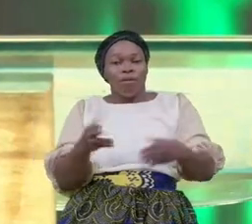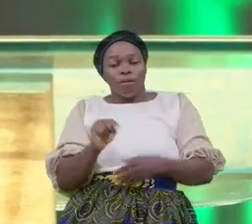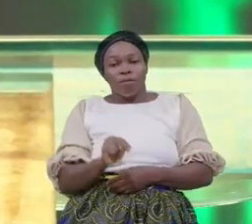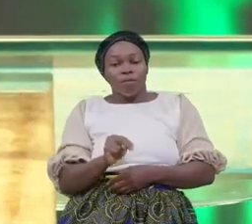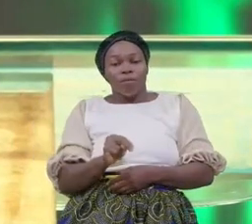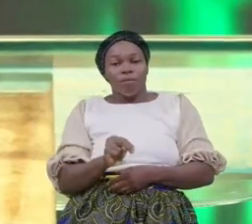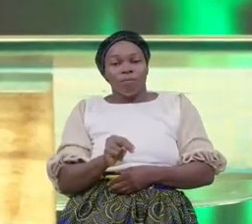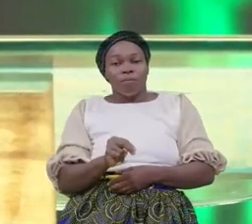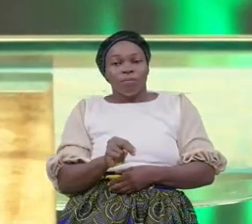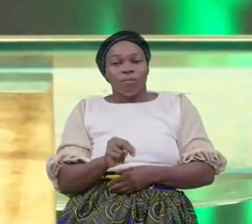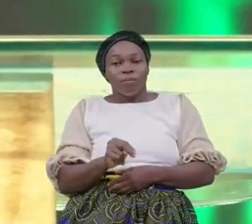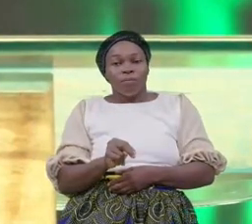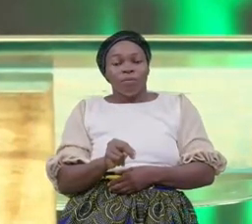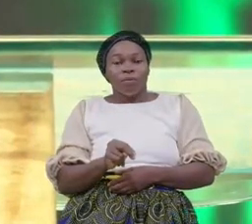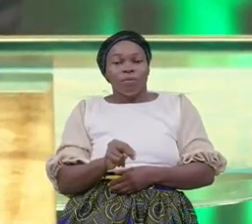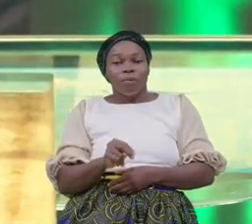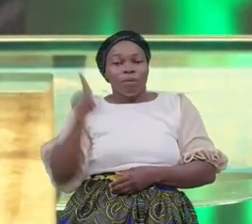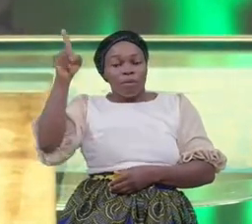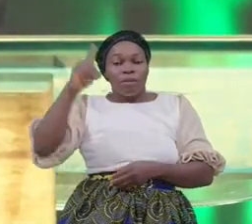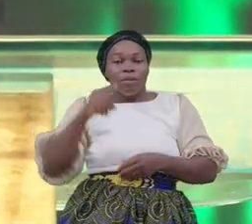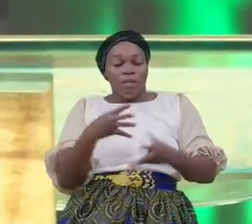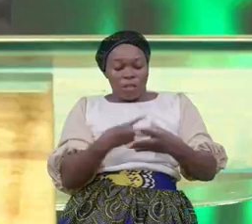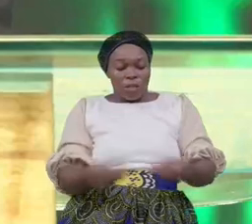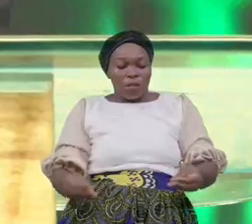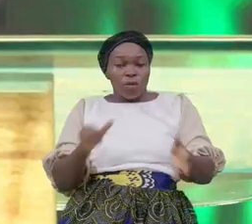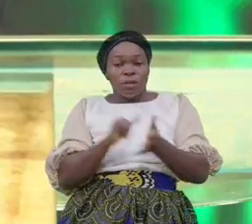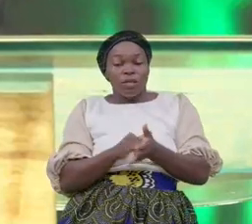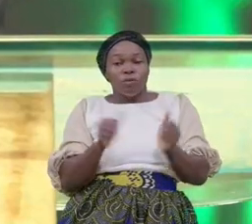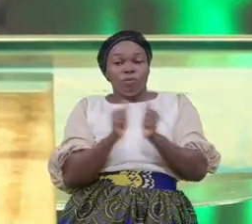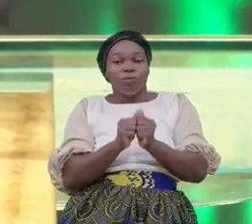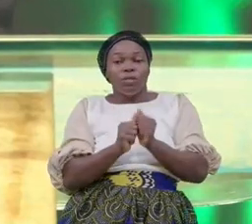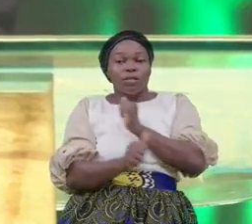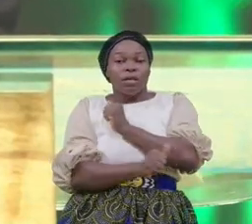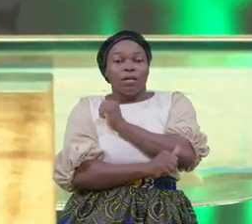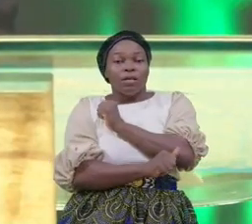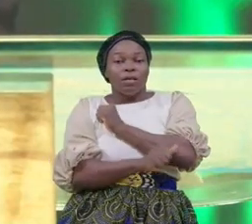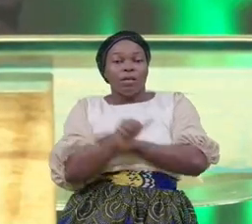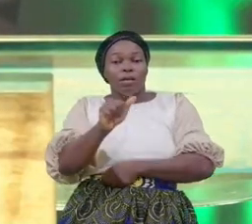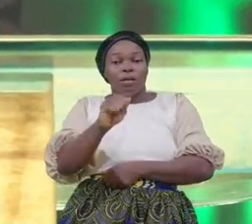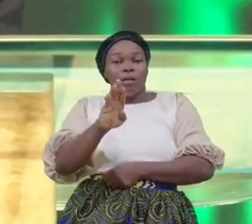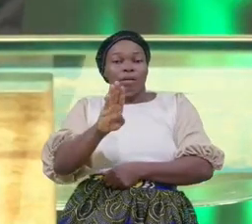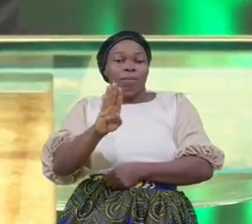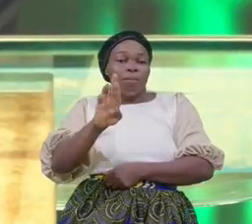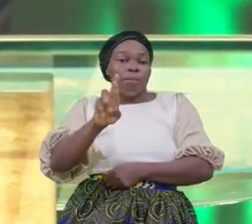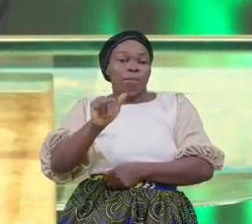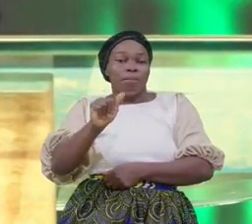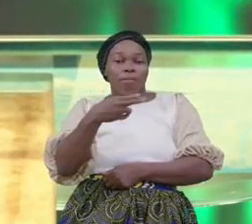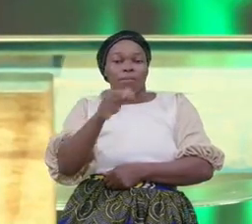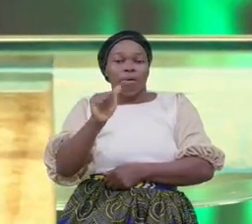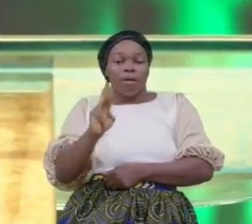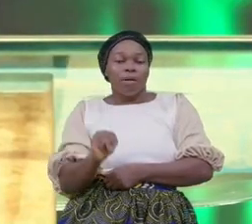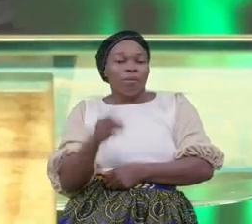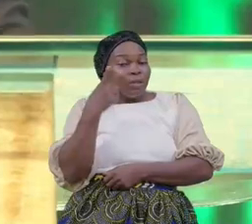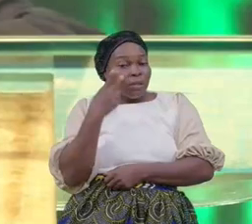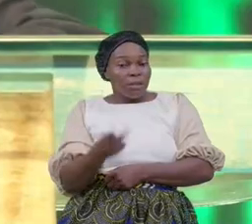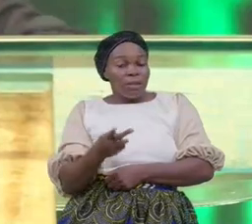réglé avec Abraham, c'est ce que vous devez comprendre. Ce n'est pas quelque chose d'aujourd'hui. C'était dit depuis fort longtemps. Et voit,